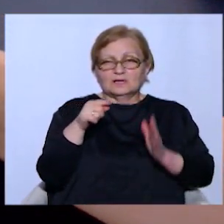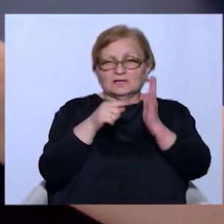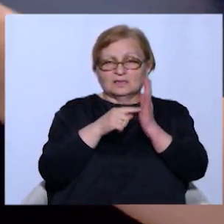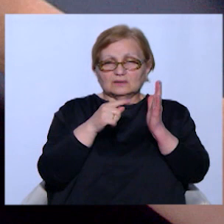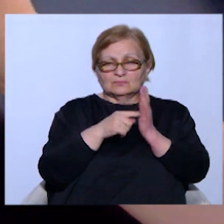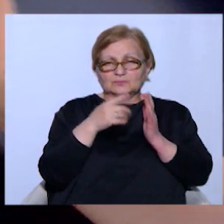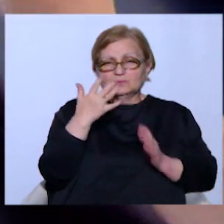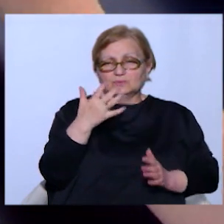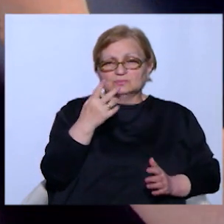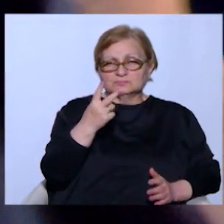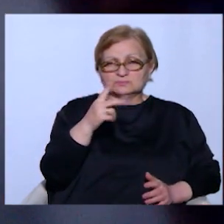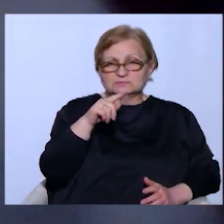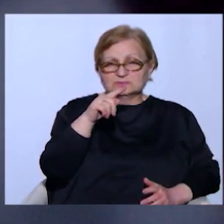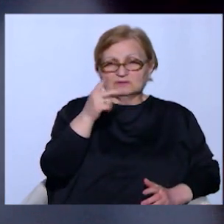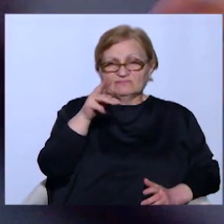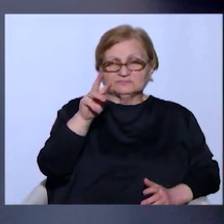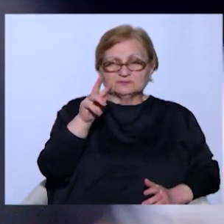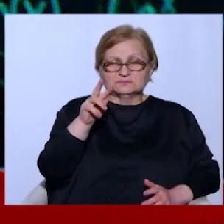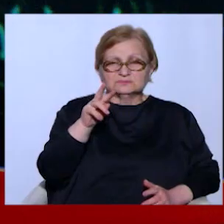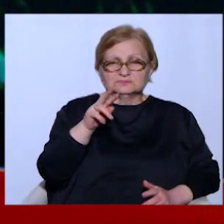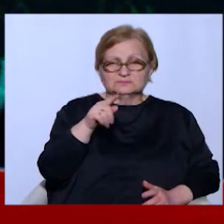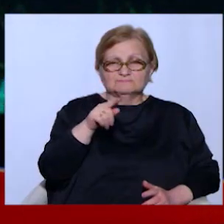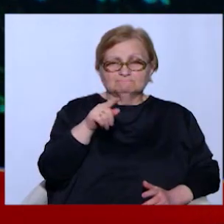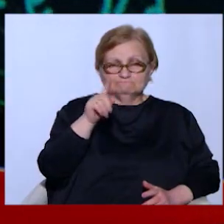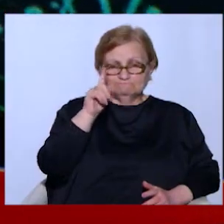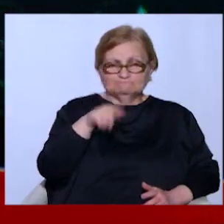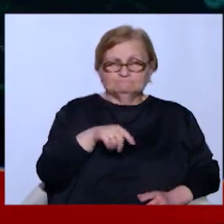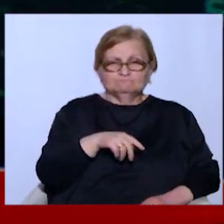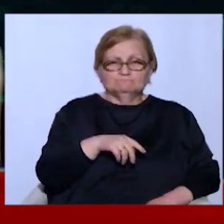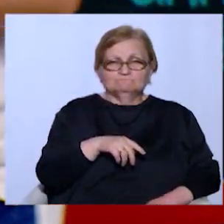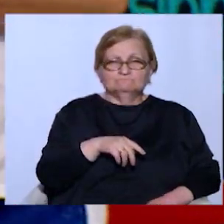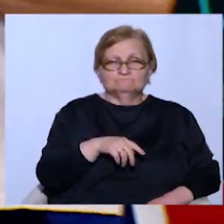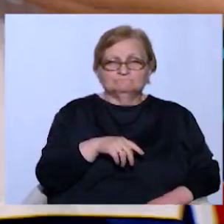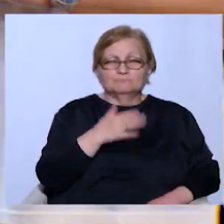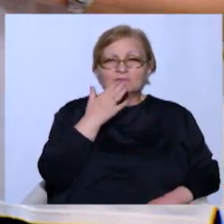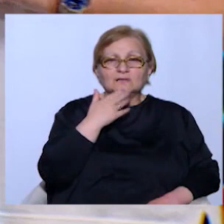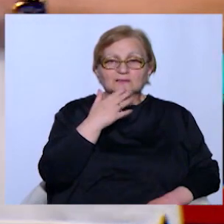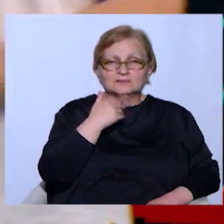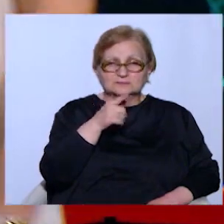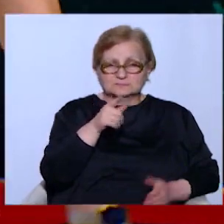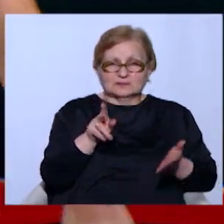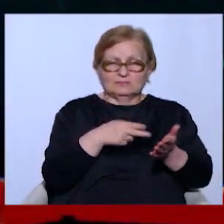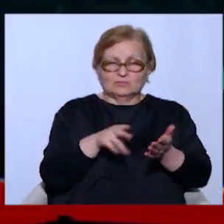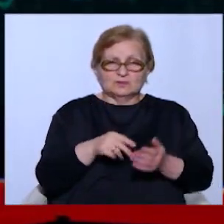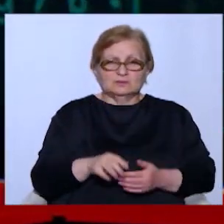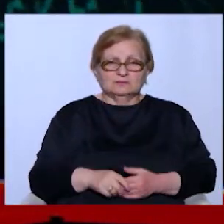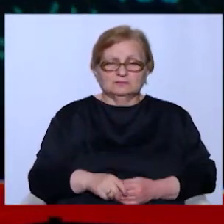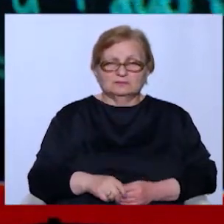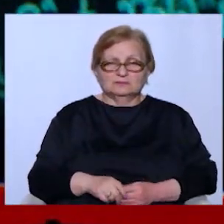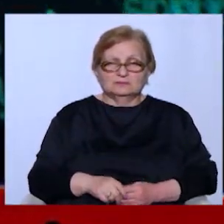გაყოფილი 52-ის კვადრატზე. ცხადია, თქვენ ამას ადვილად ამოხსნით.